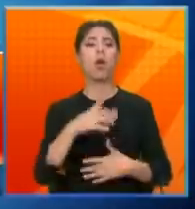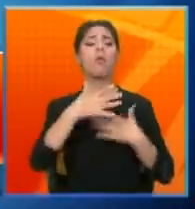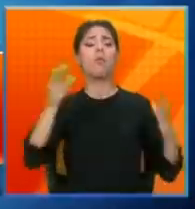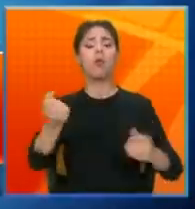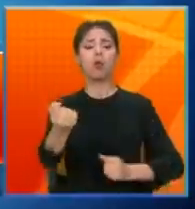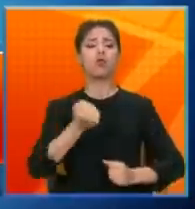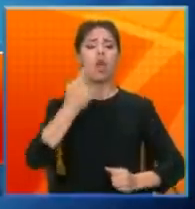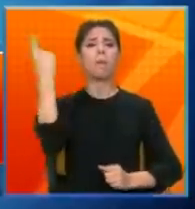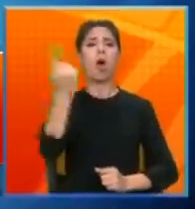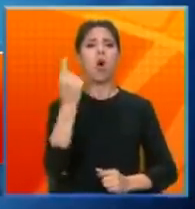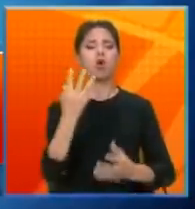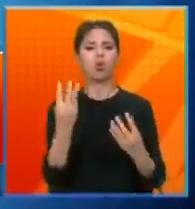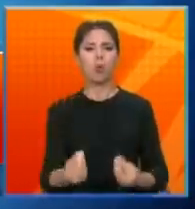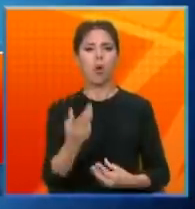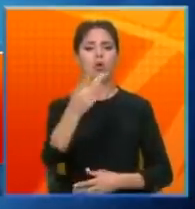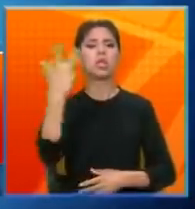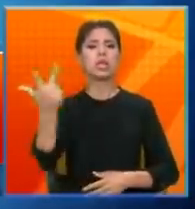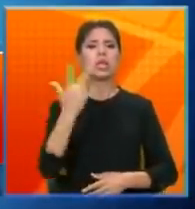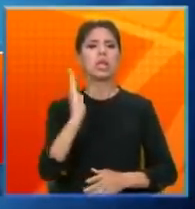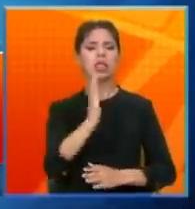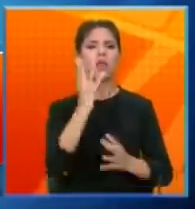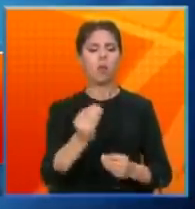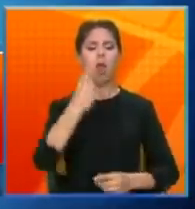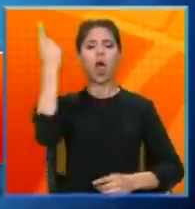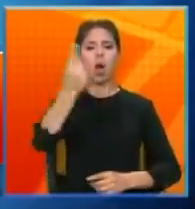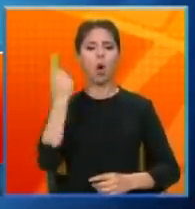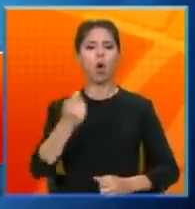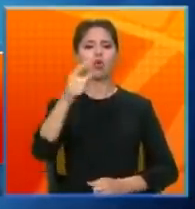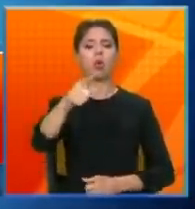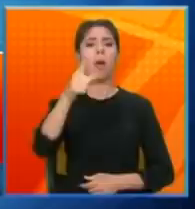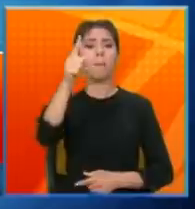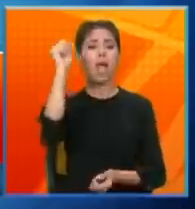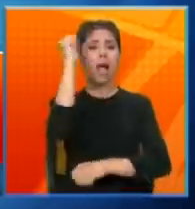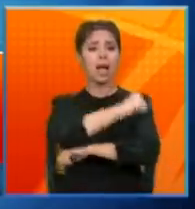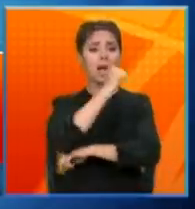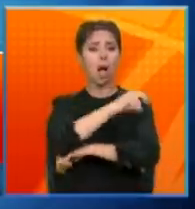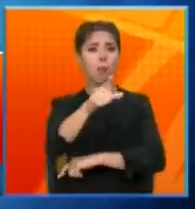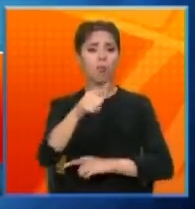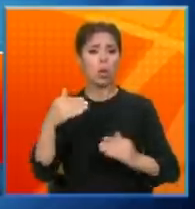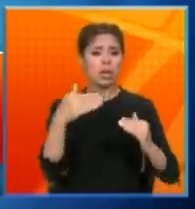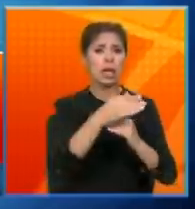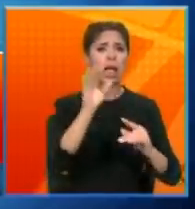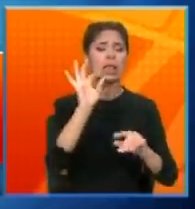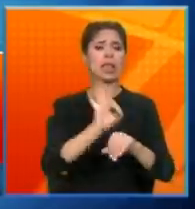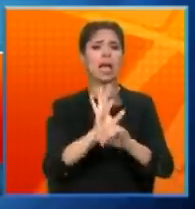Büyükçekmece'de hortum dehşeti yaşandı. Hızla ilerleyen hortumun seyir halindeki kamyonu yutmasına ramak kaldı.